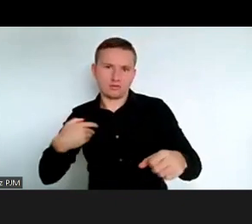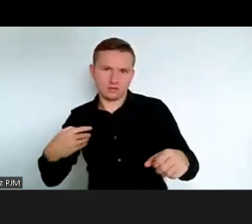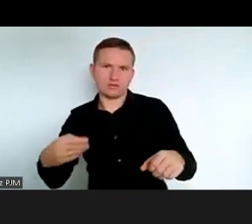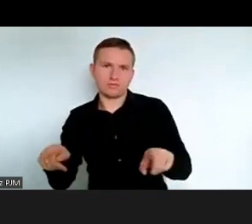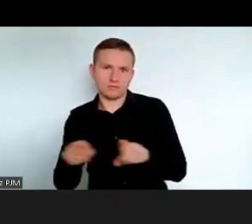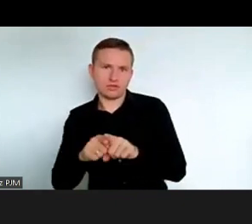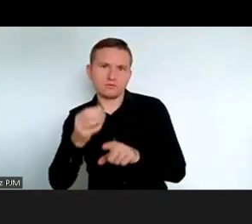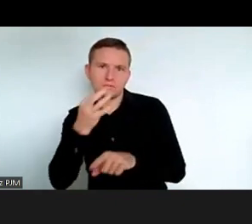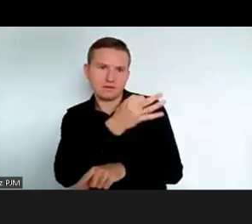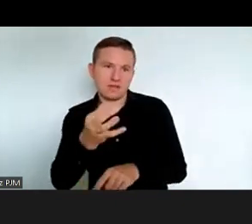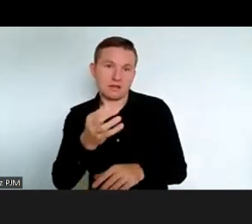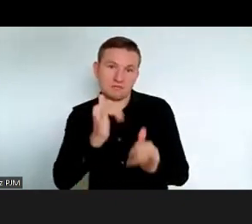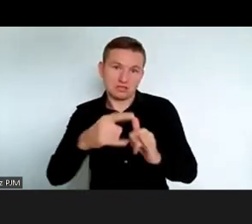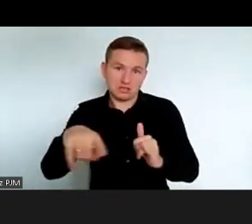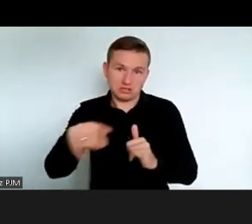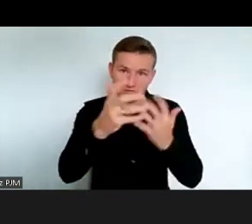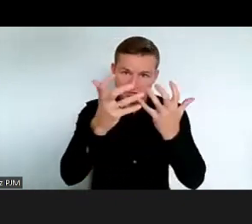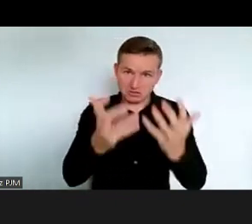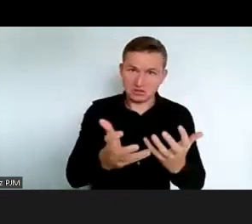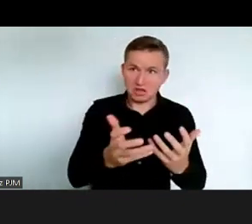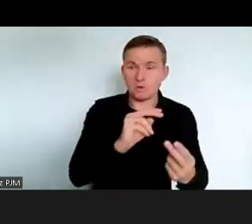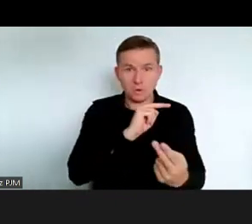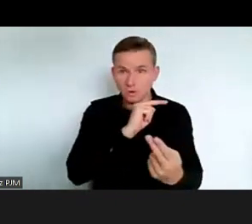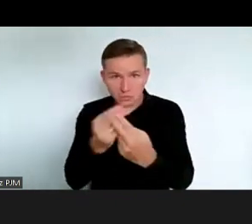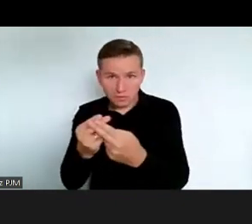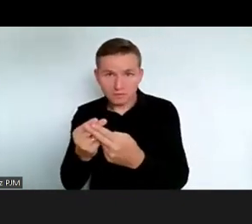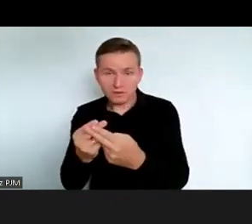ktoś z Państwa miałby ochotę podzielić się